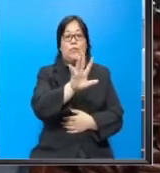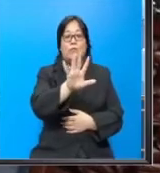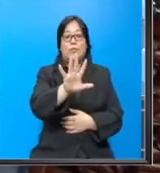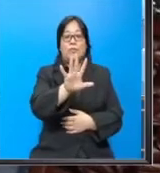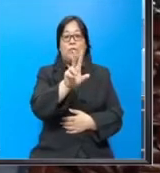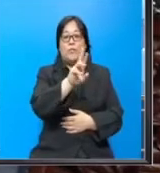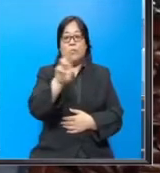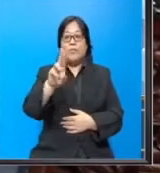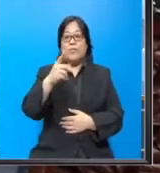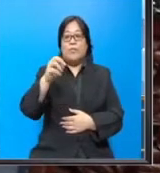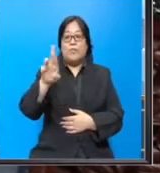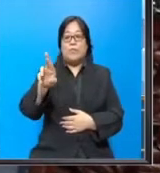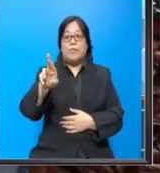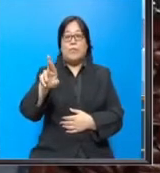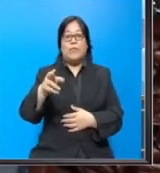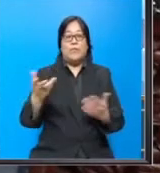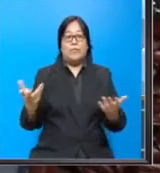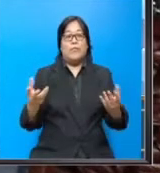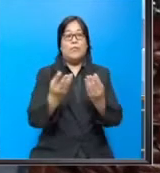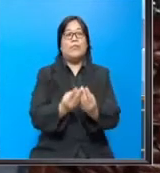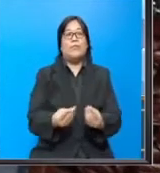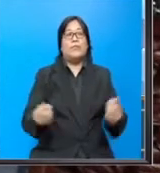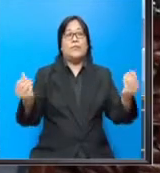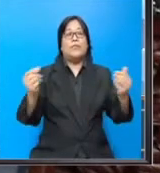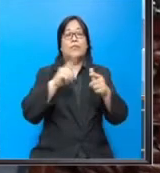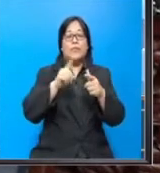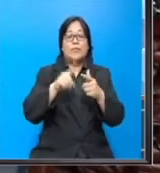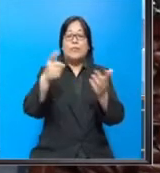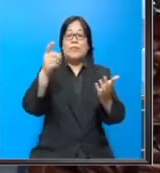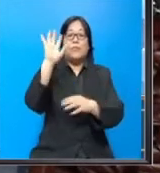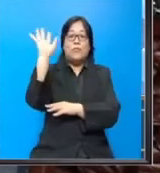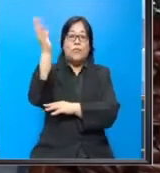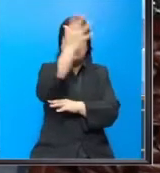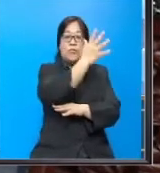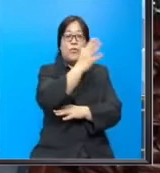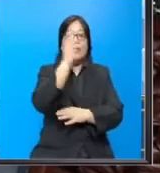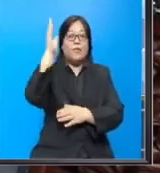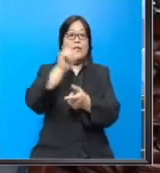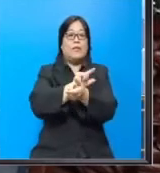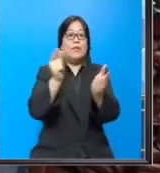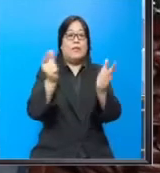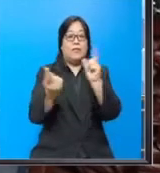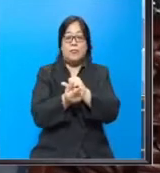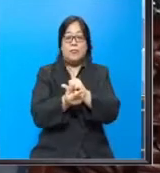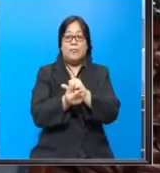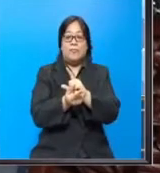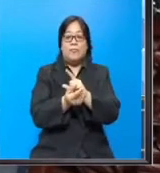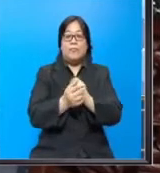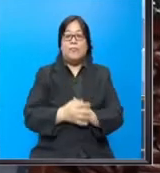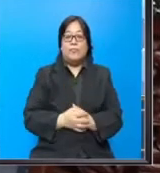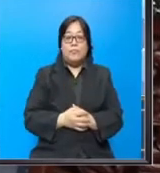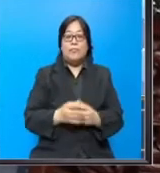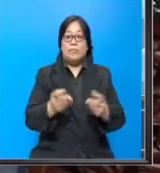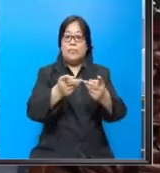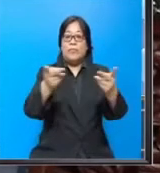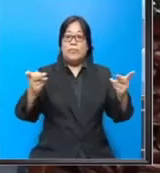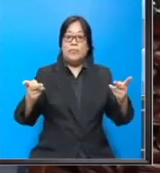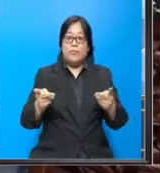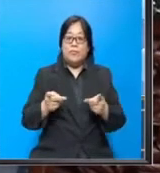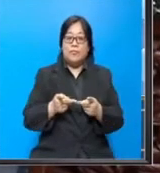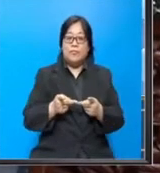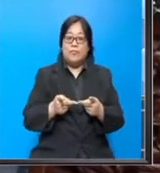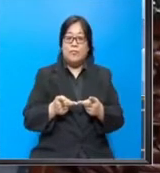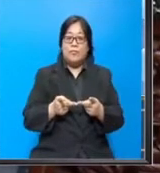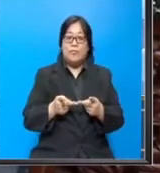Rp25.000 hektare di tanah atau hutan yang akan menggantikan kawasan